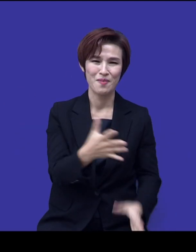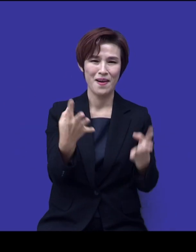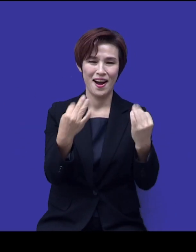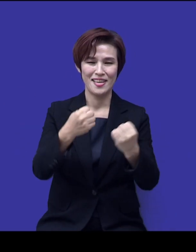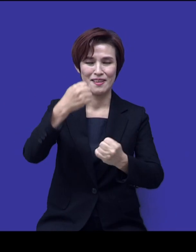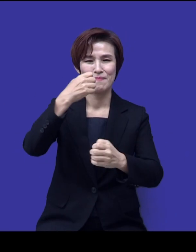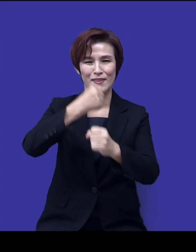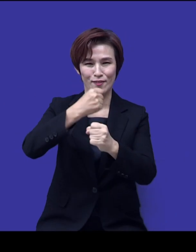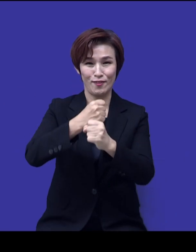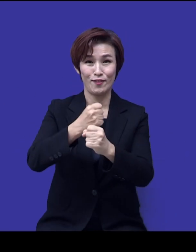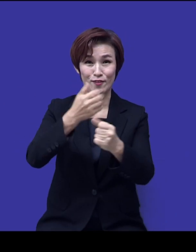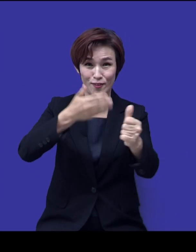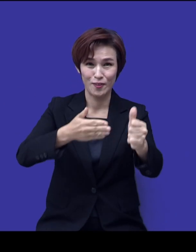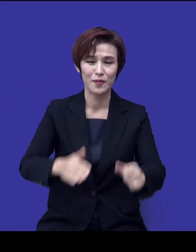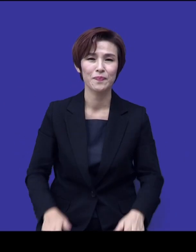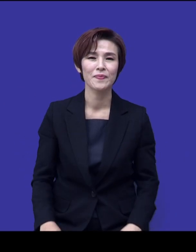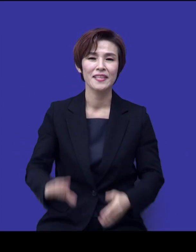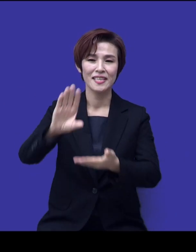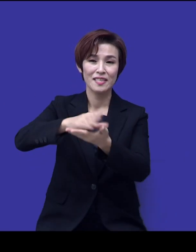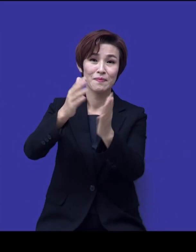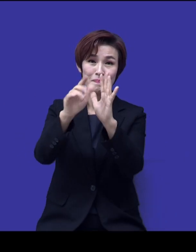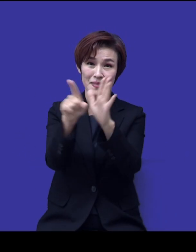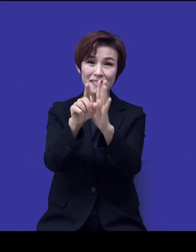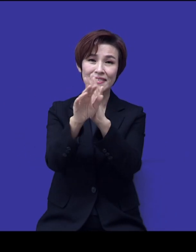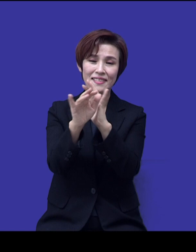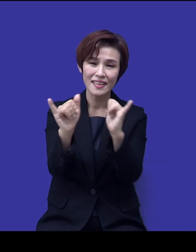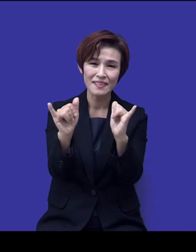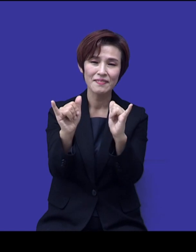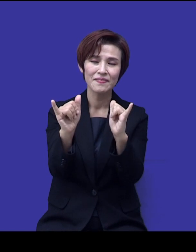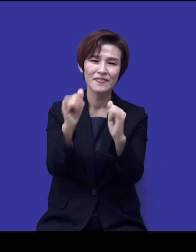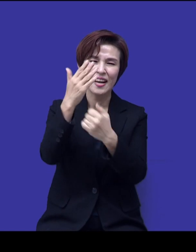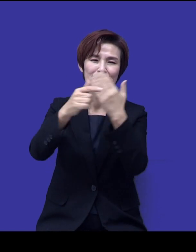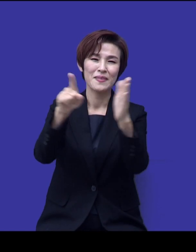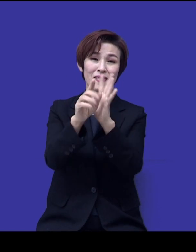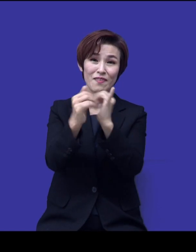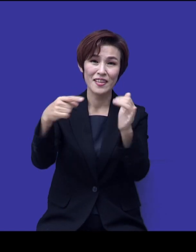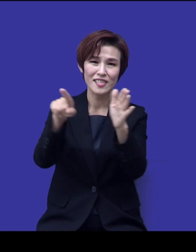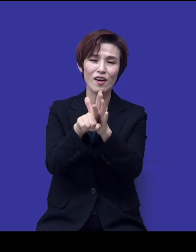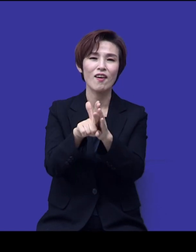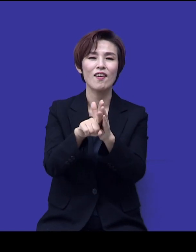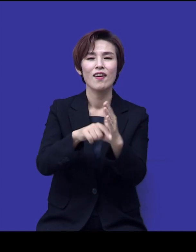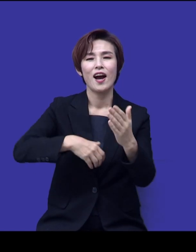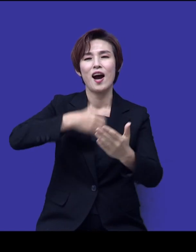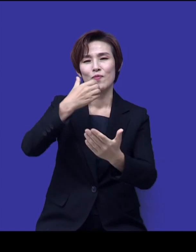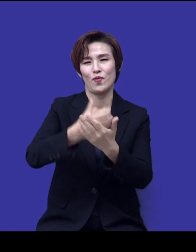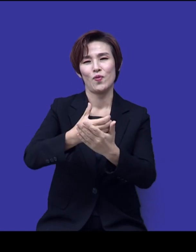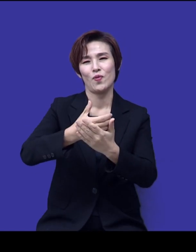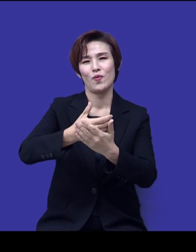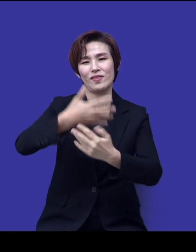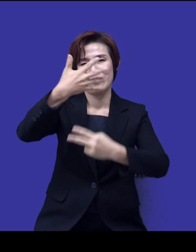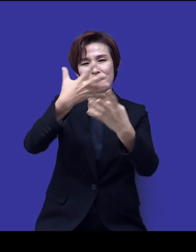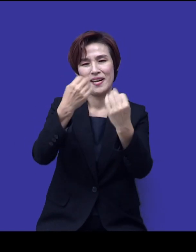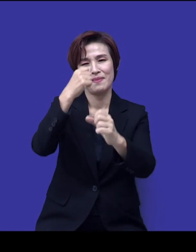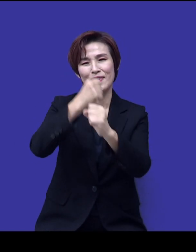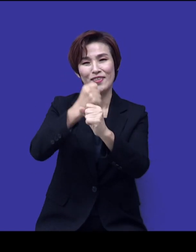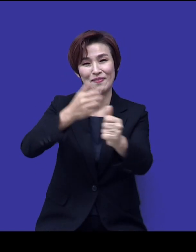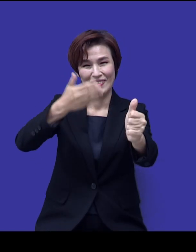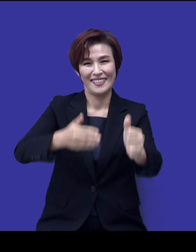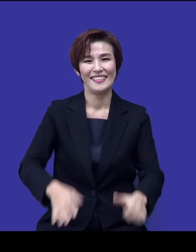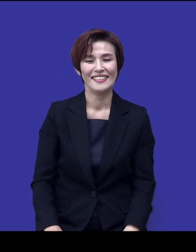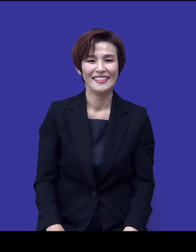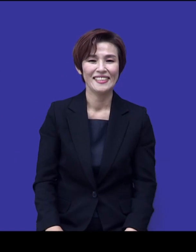나눠주시고 또 우리 많은 또 크리스천들에게 감동을 줄 수 있는 작품들도 남겨주시기 바라겠습니다. 언크리스천한테도 감동적입니다. 그럼요. 아, 그럼, 예, 예.